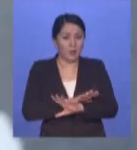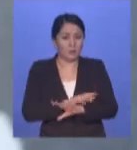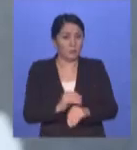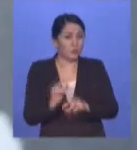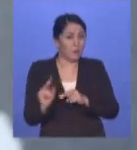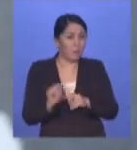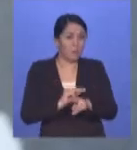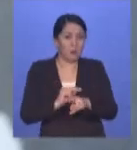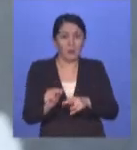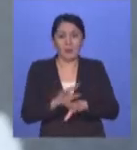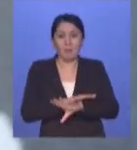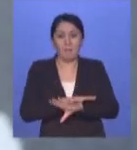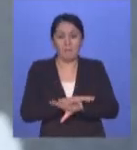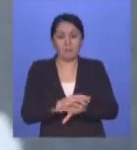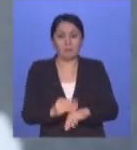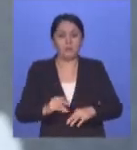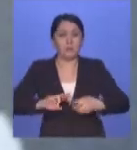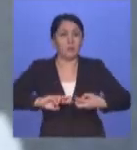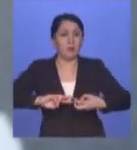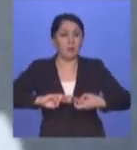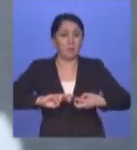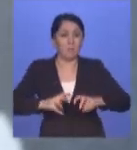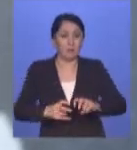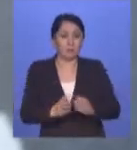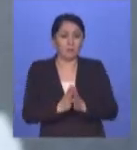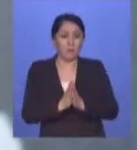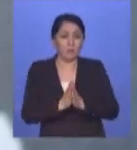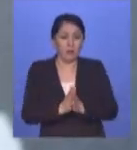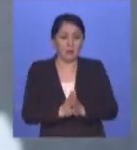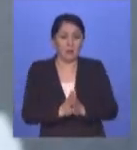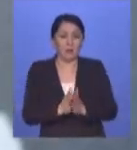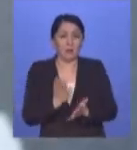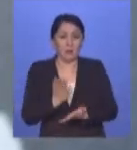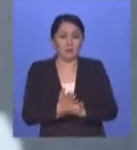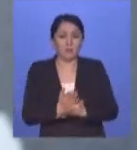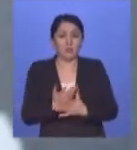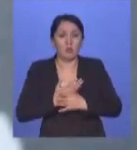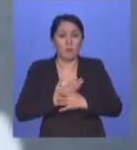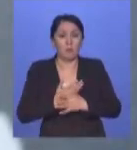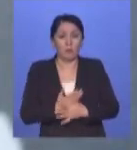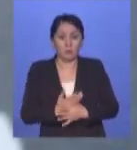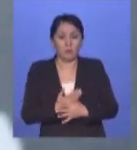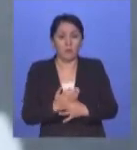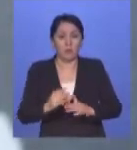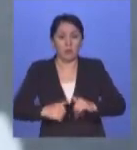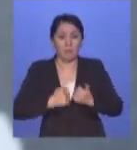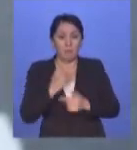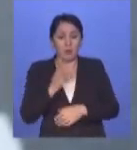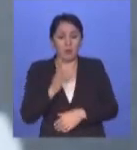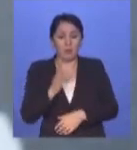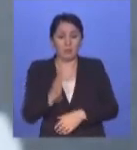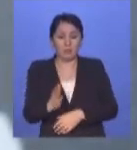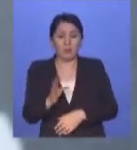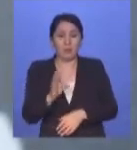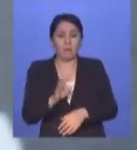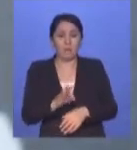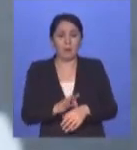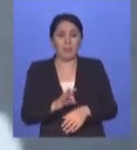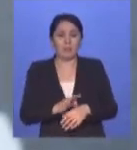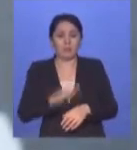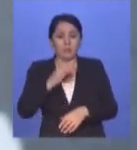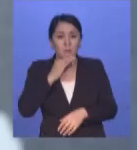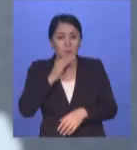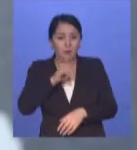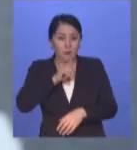алып жатқан жандар да жоқ. Бірақ ол мәселемен бізге жүгінетін адамдар аз емес. Біз оларға көмектесіп, қолдау көрсетеміз. Жалпы бұл дертке шалдыққандардың